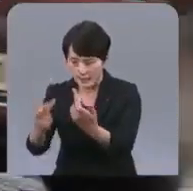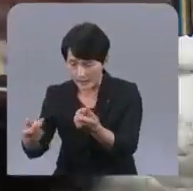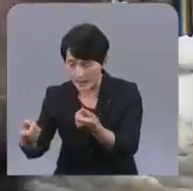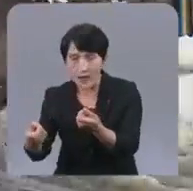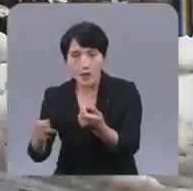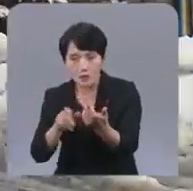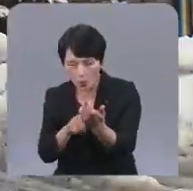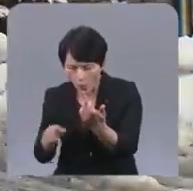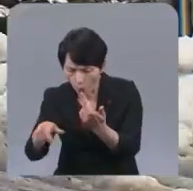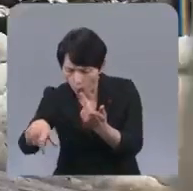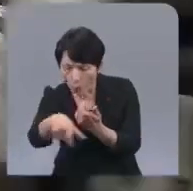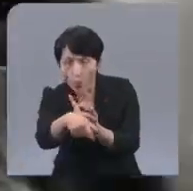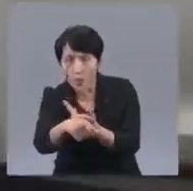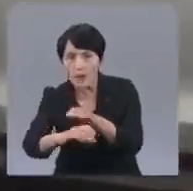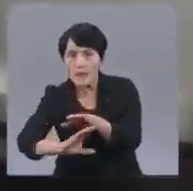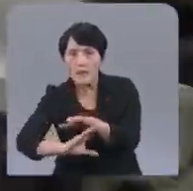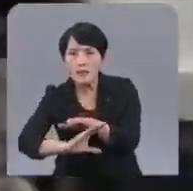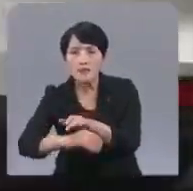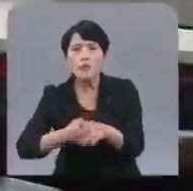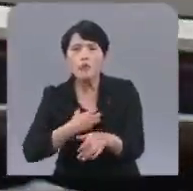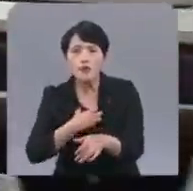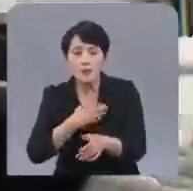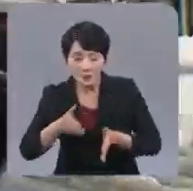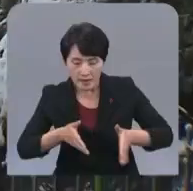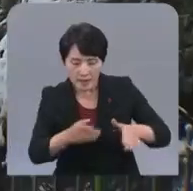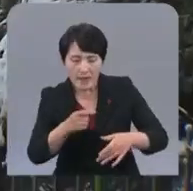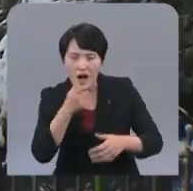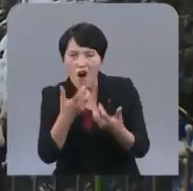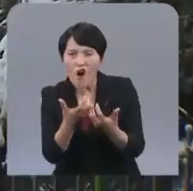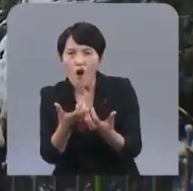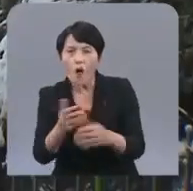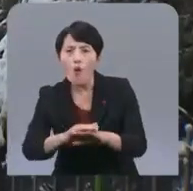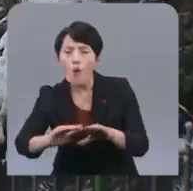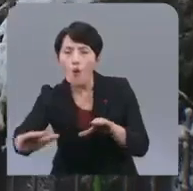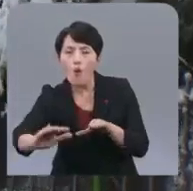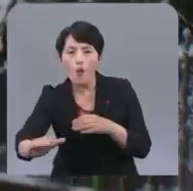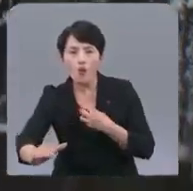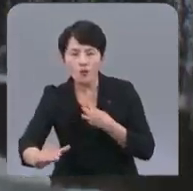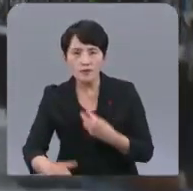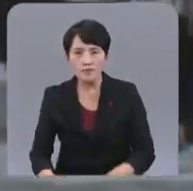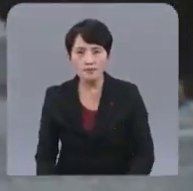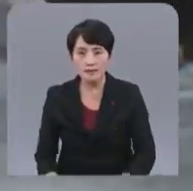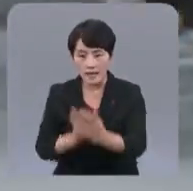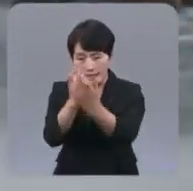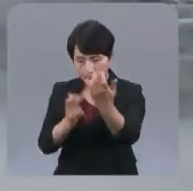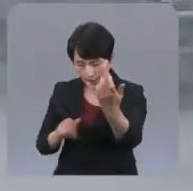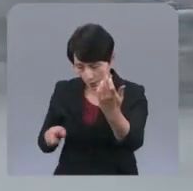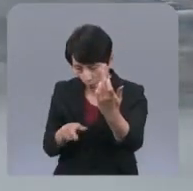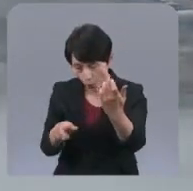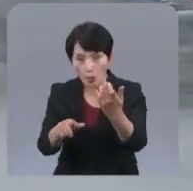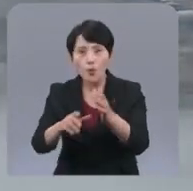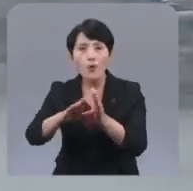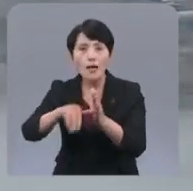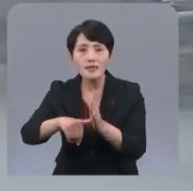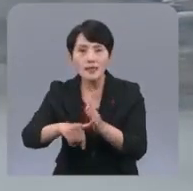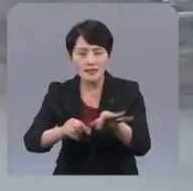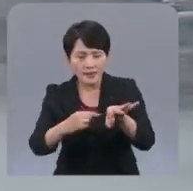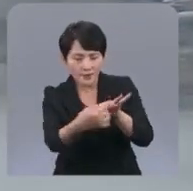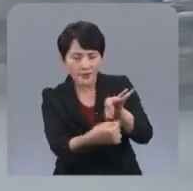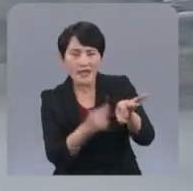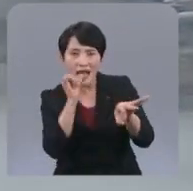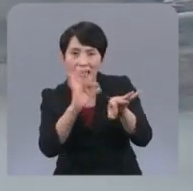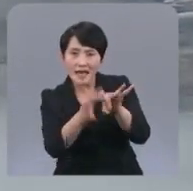岸1至3毫米。江原道市郡和公路当局投入除雪设备，在主要道路上进行除雪工